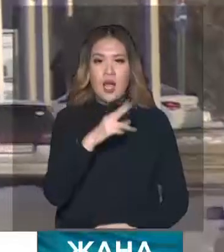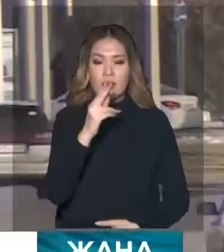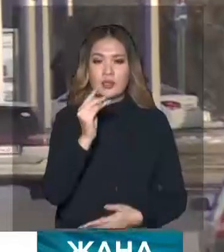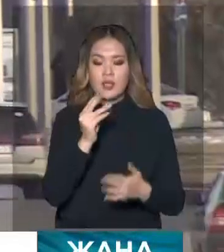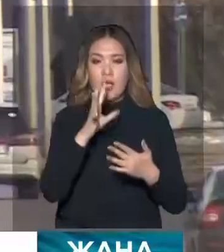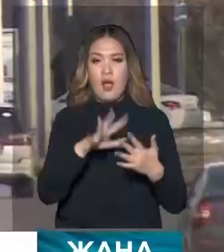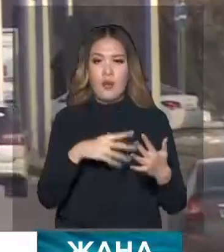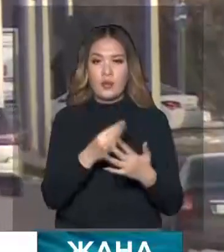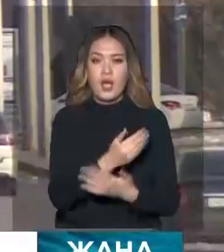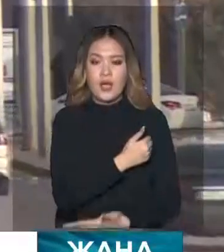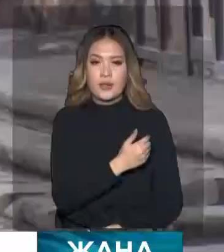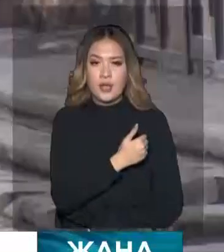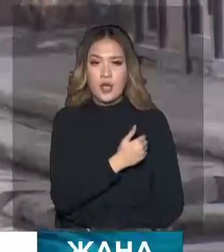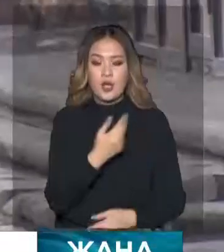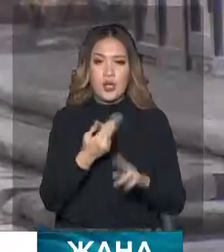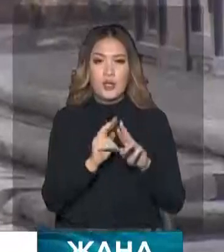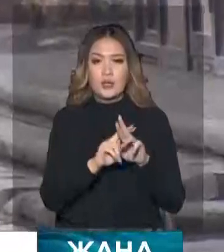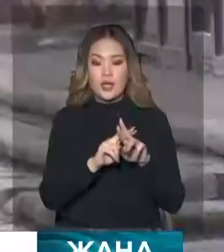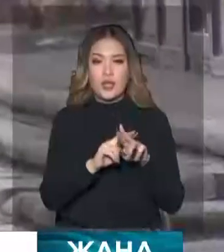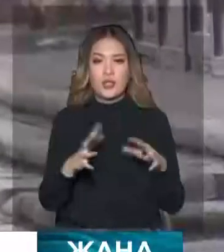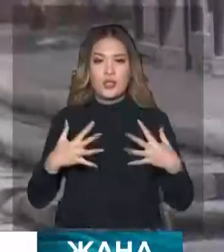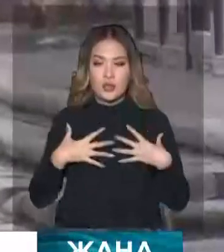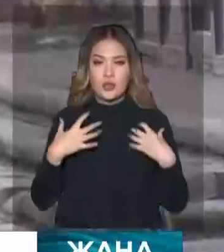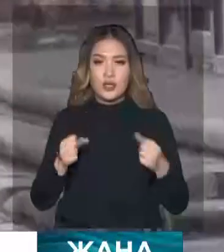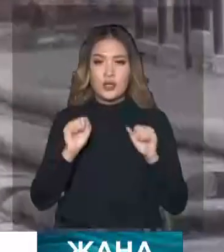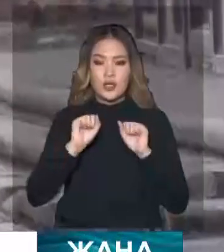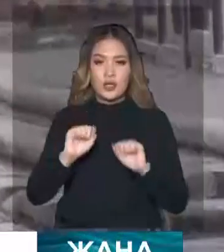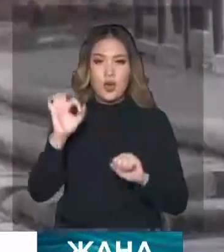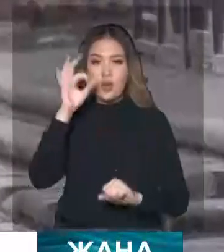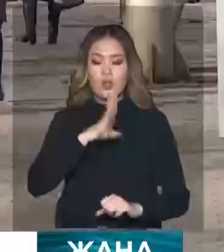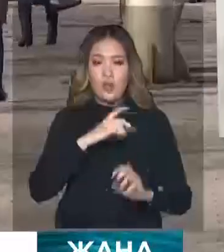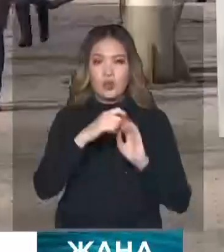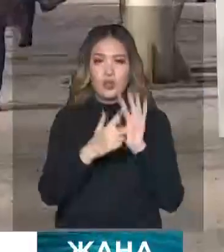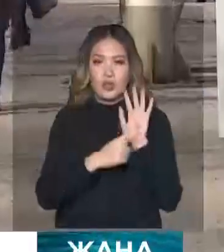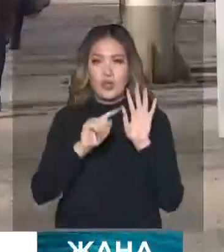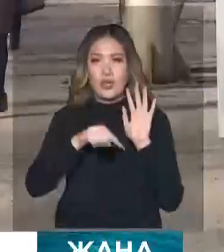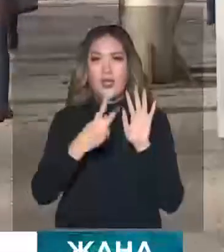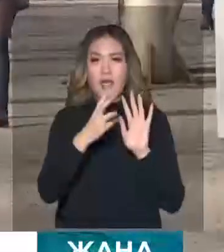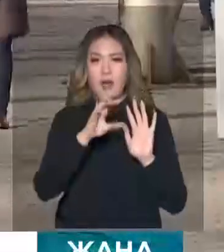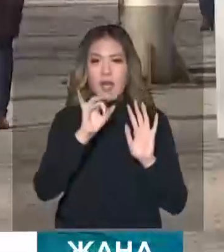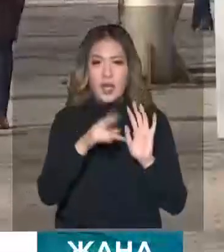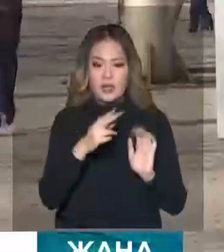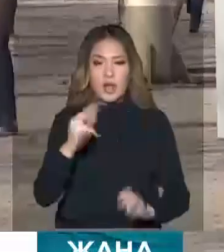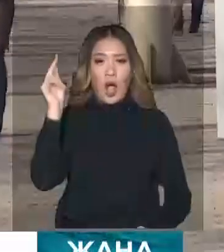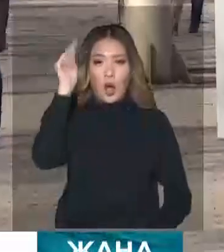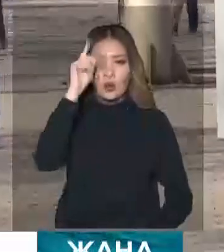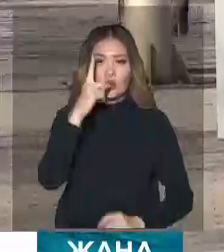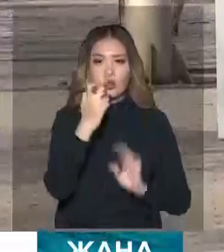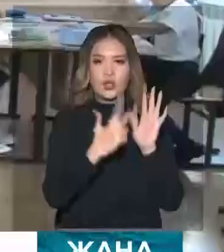астам қаражат қарастырылуда. Сонымен қатар денсаулық сақтау саласына 17,2 миллиард, ал білім